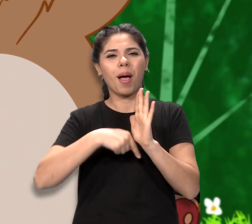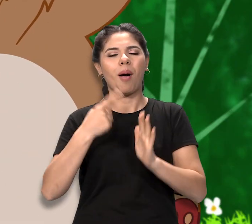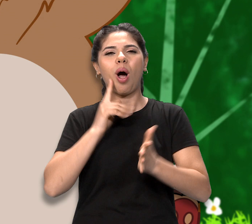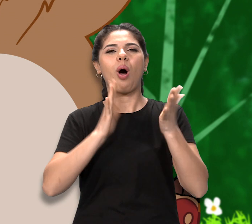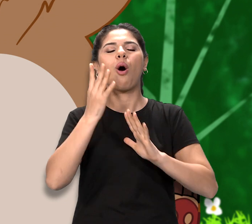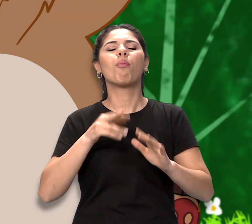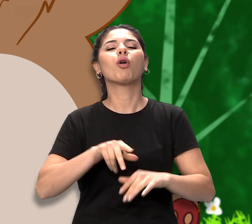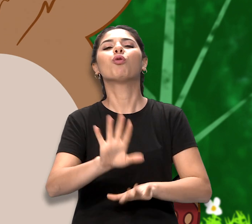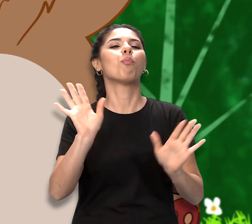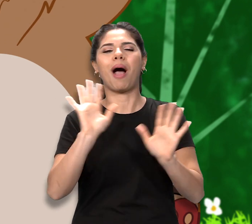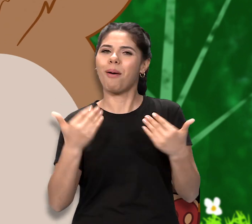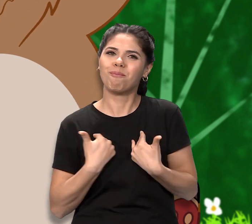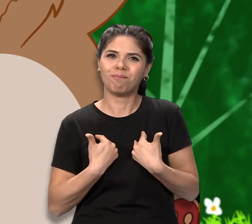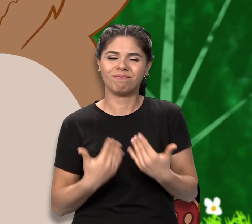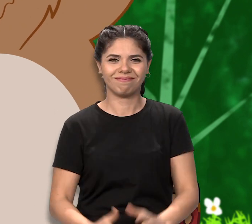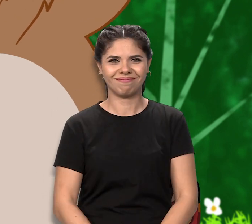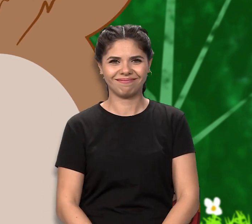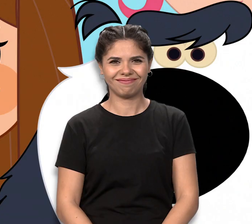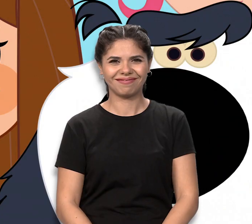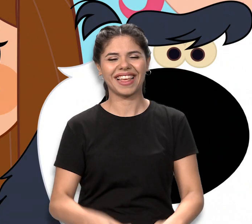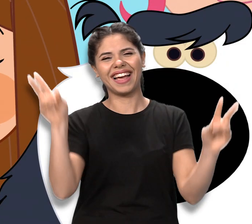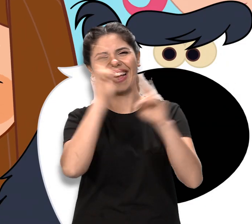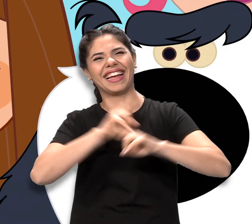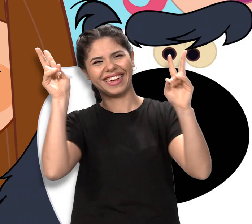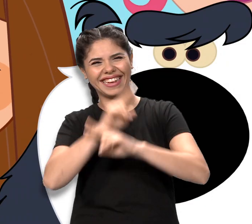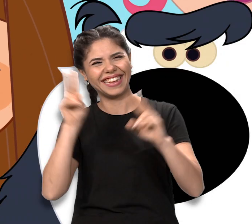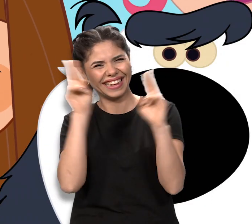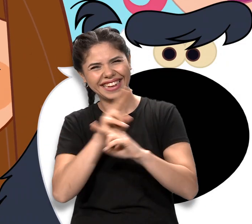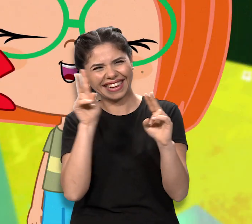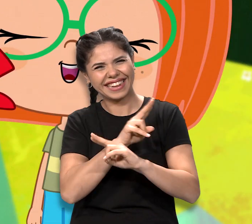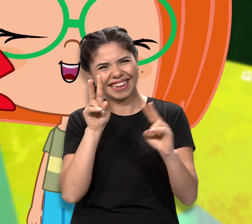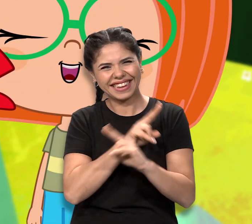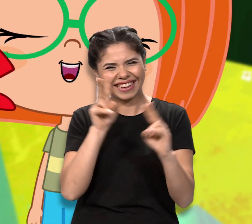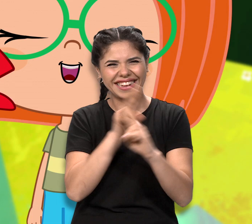olmadan ormanda gezeceğimi düşünmüyorsunuz herhalde.